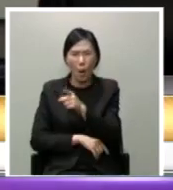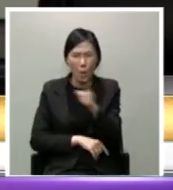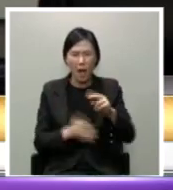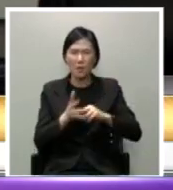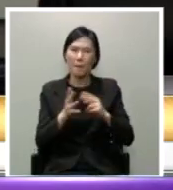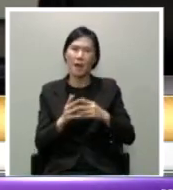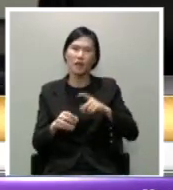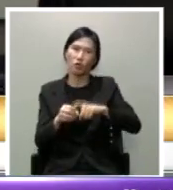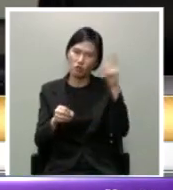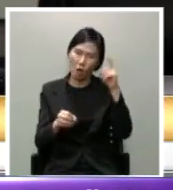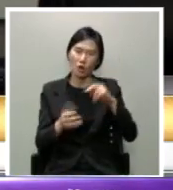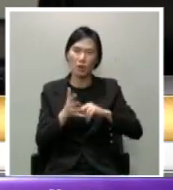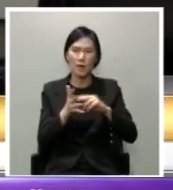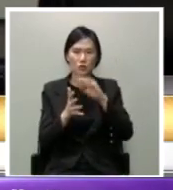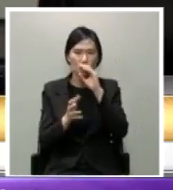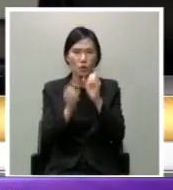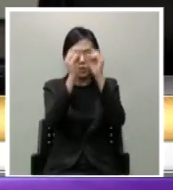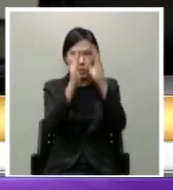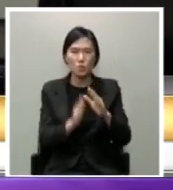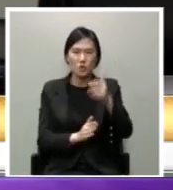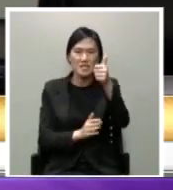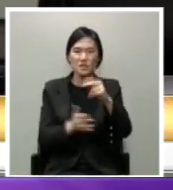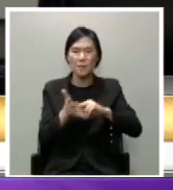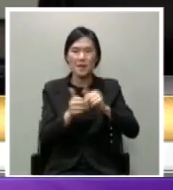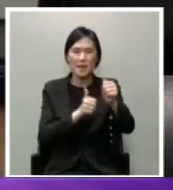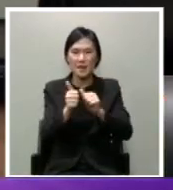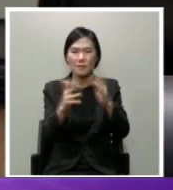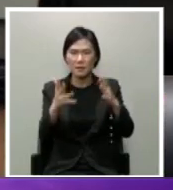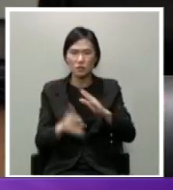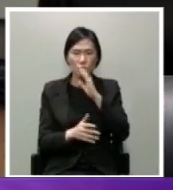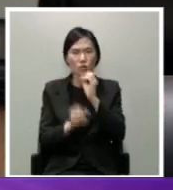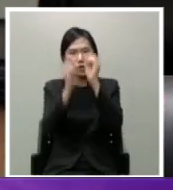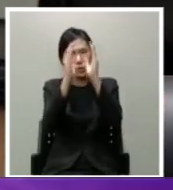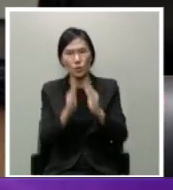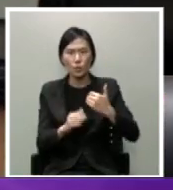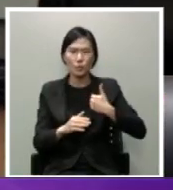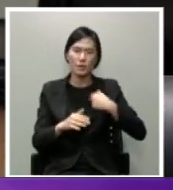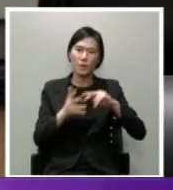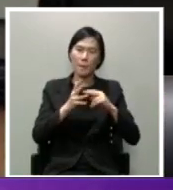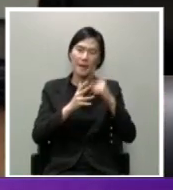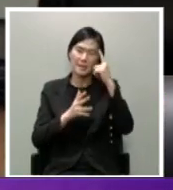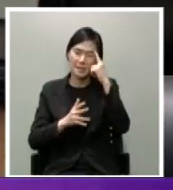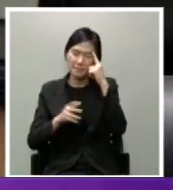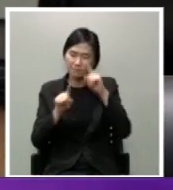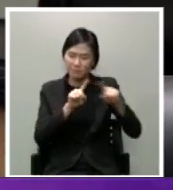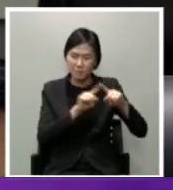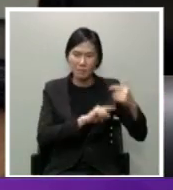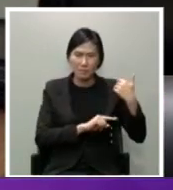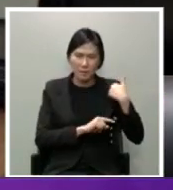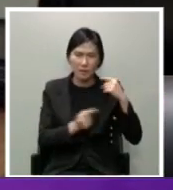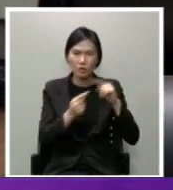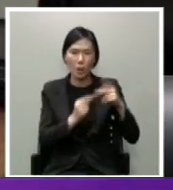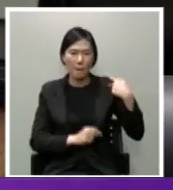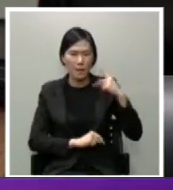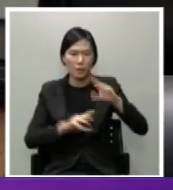ารย์ถ้าอาจารย์ดีๆเนี่ยเขาไม่แข็งหรอกครับอาจารย์ที่มีหลักมีเกณฑ์อยู่กับร่องกับรอยรักษาประโยชน์